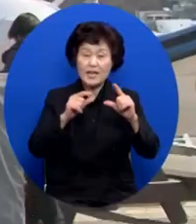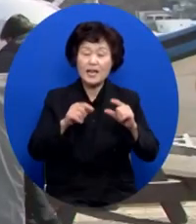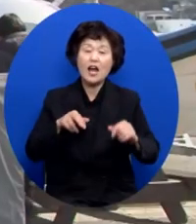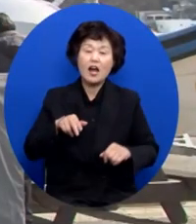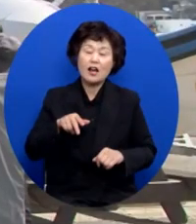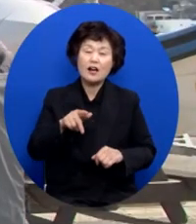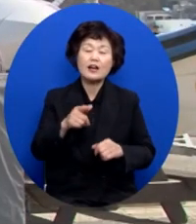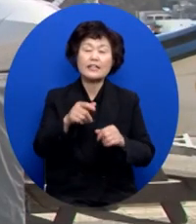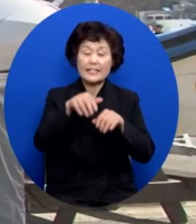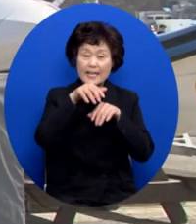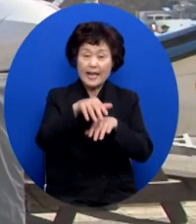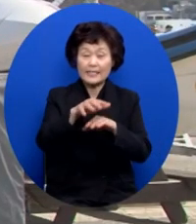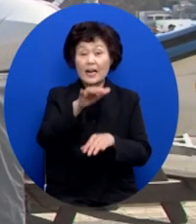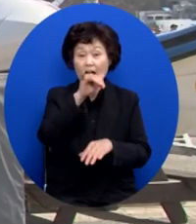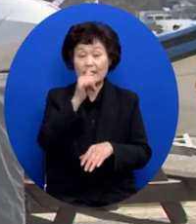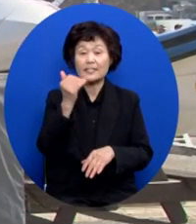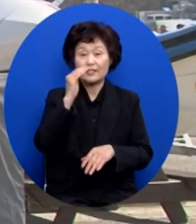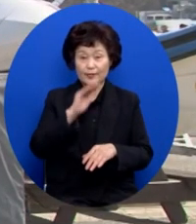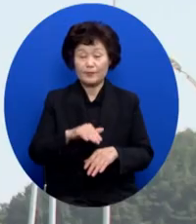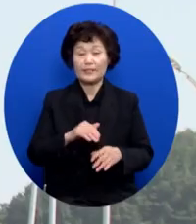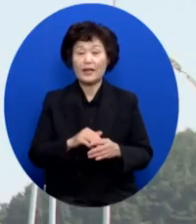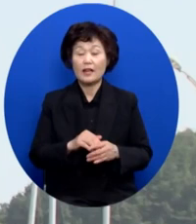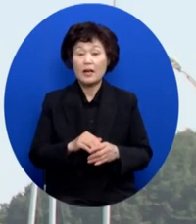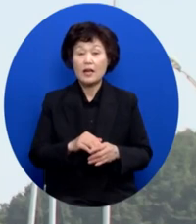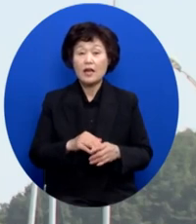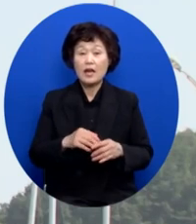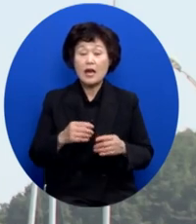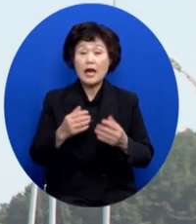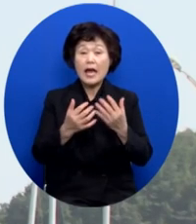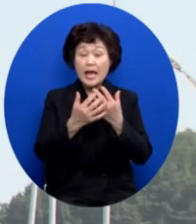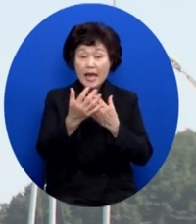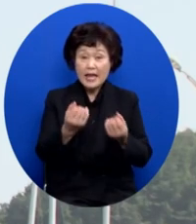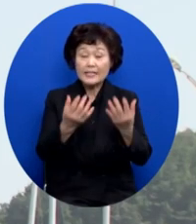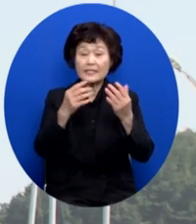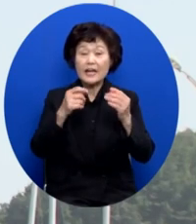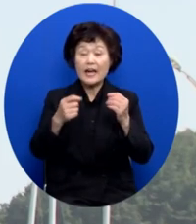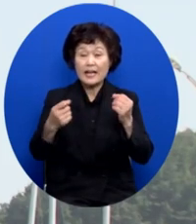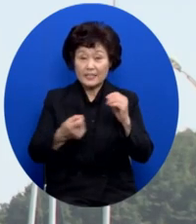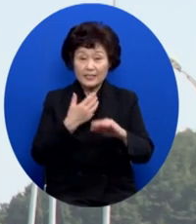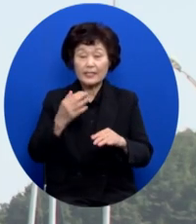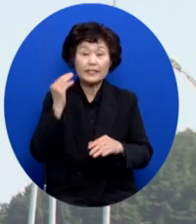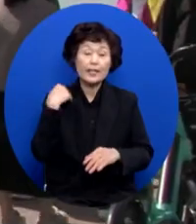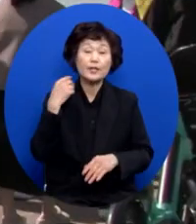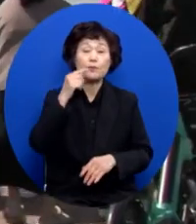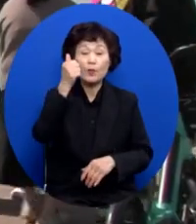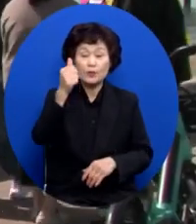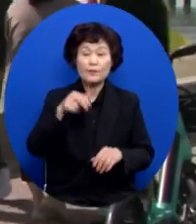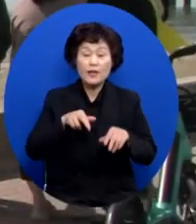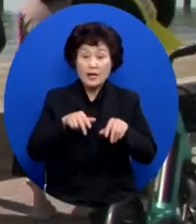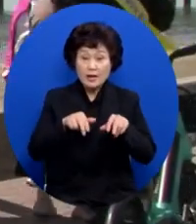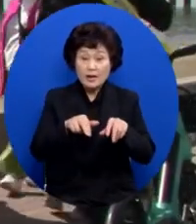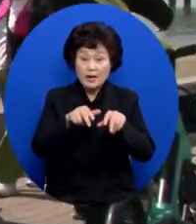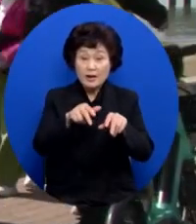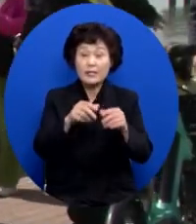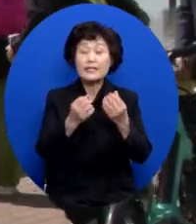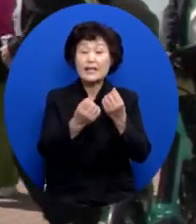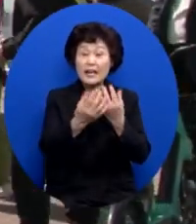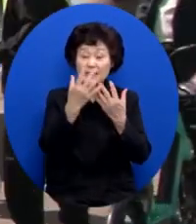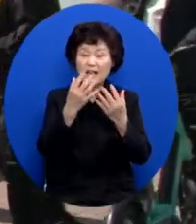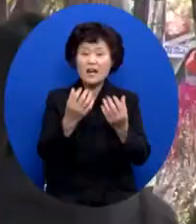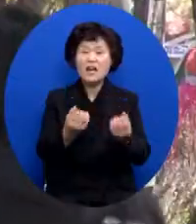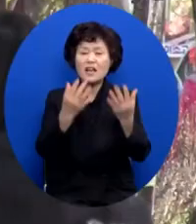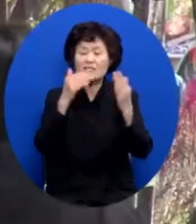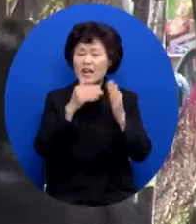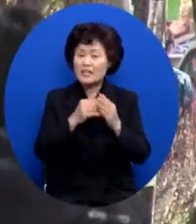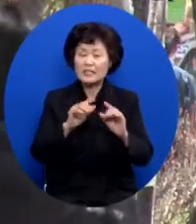약 4km의 코스로 진행됐습니다. 대회에 앞서 박석진 담임 목사는 걷기 대회가 행사로 끝나는 것이